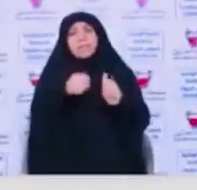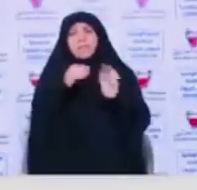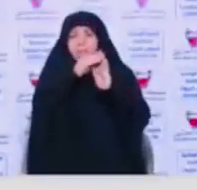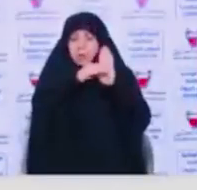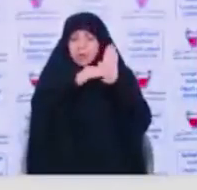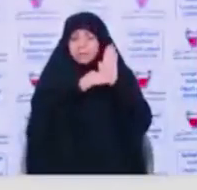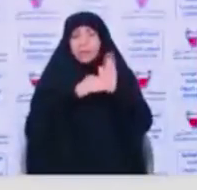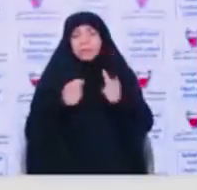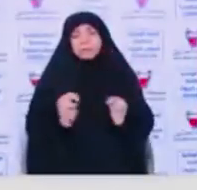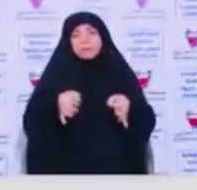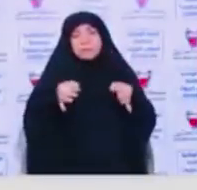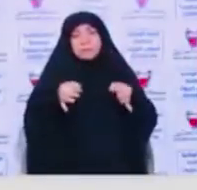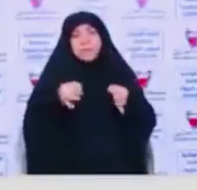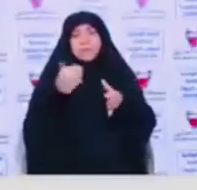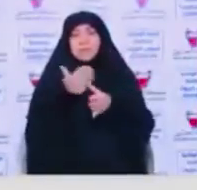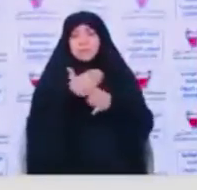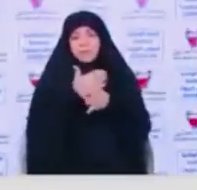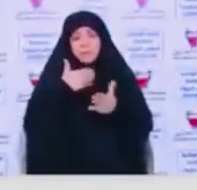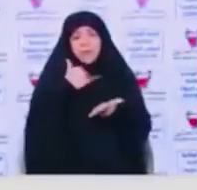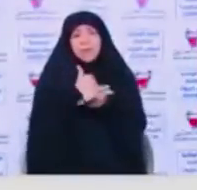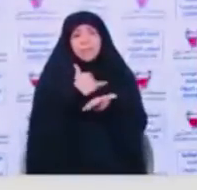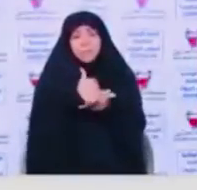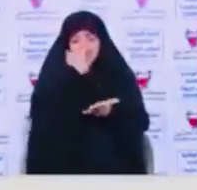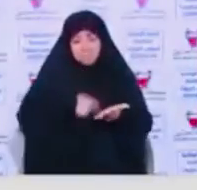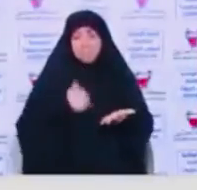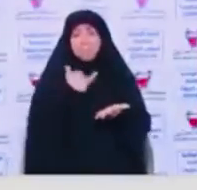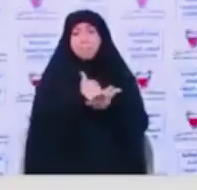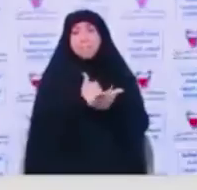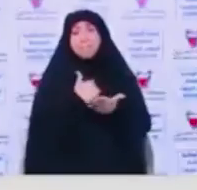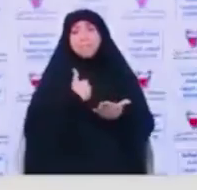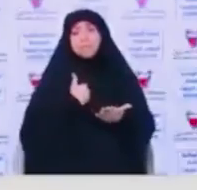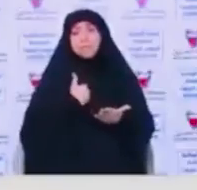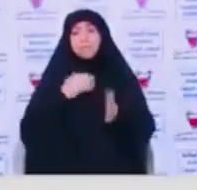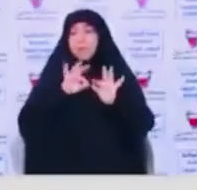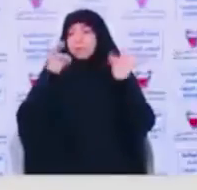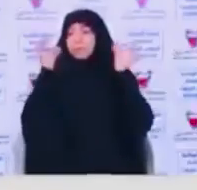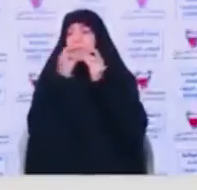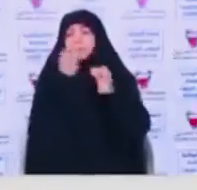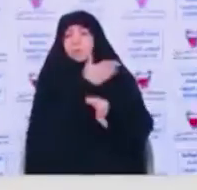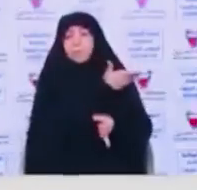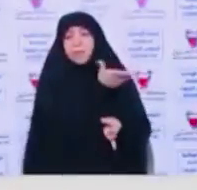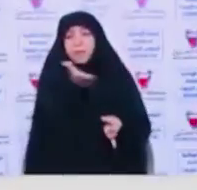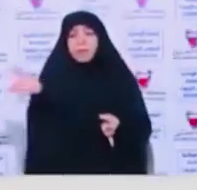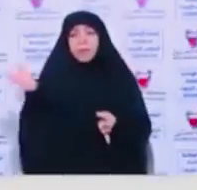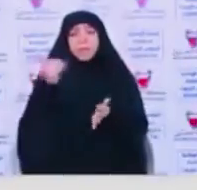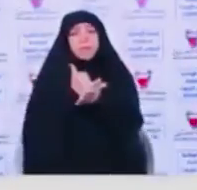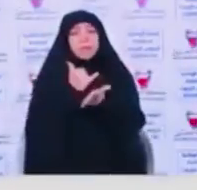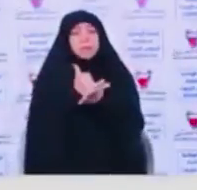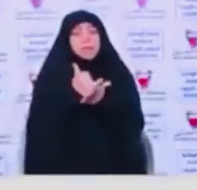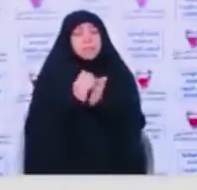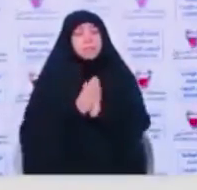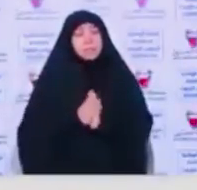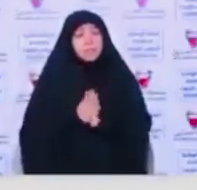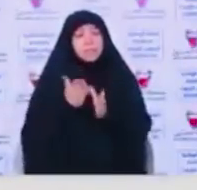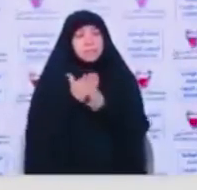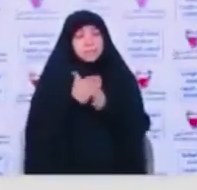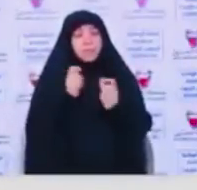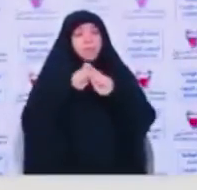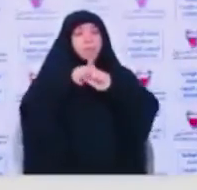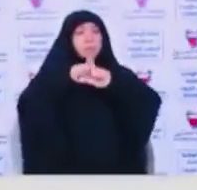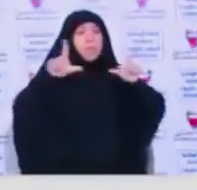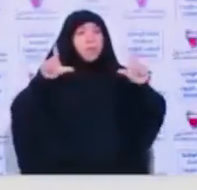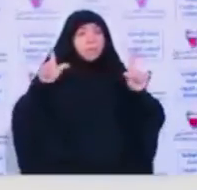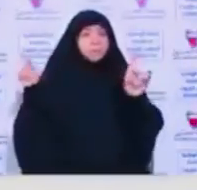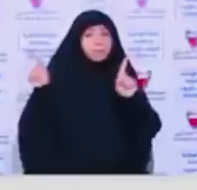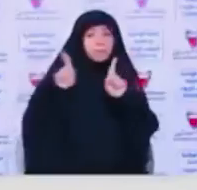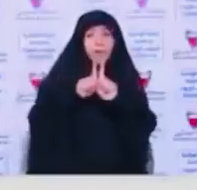نلتزم بمسؤولية، كوني أنا كفرد وكونك أنت كفرد في المجتمع، وتأكيد بأن المخالطة هي أحد أكثر